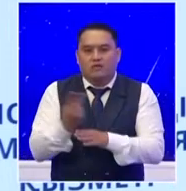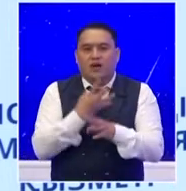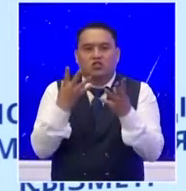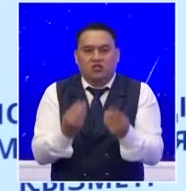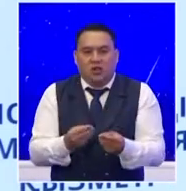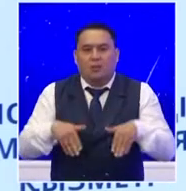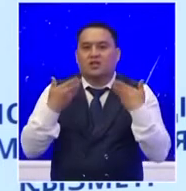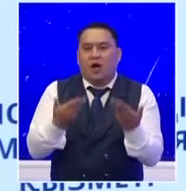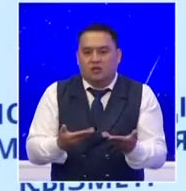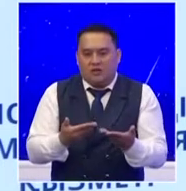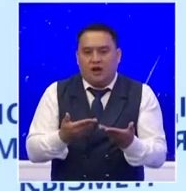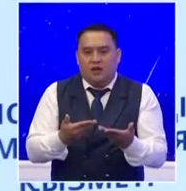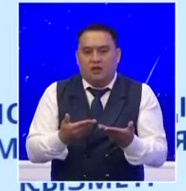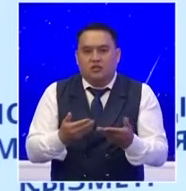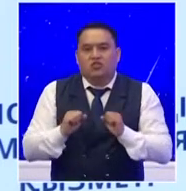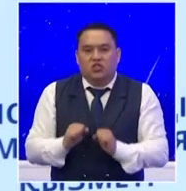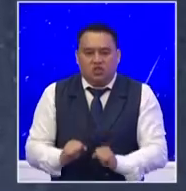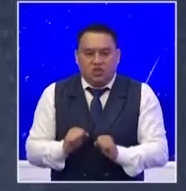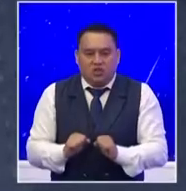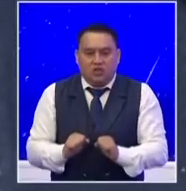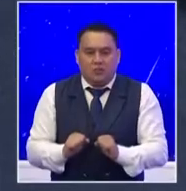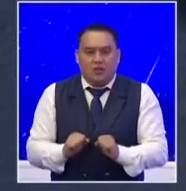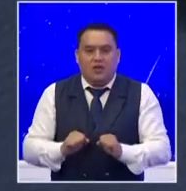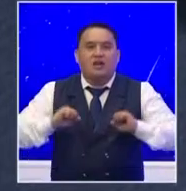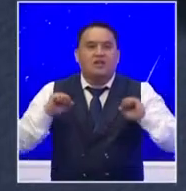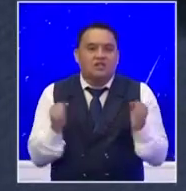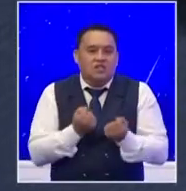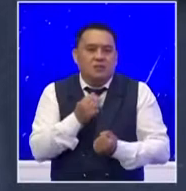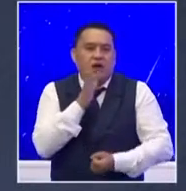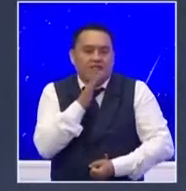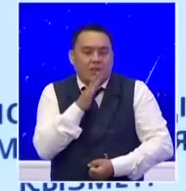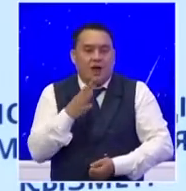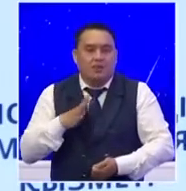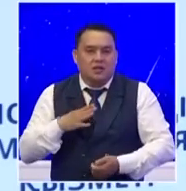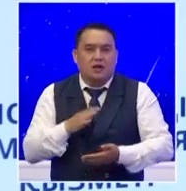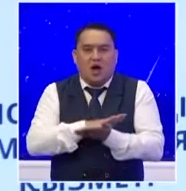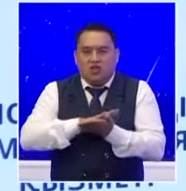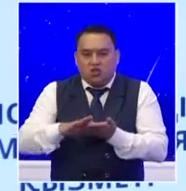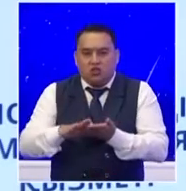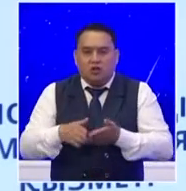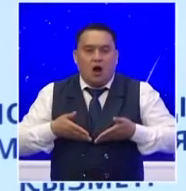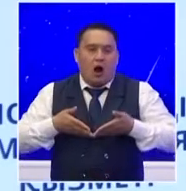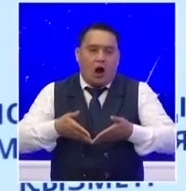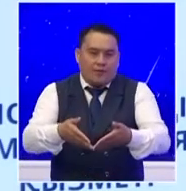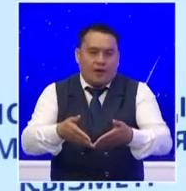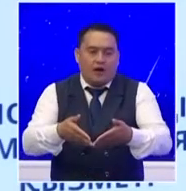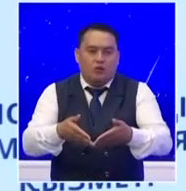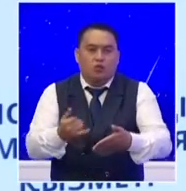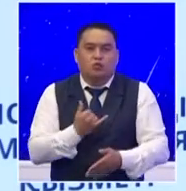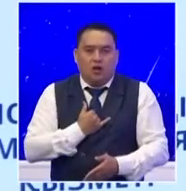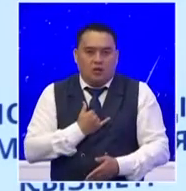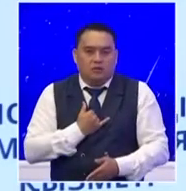это сводки ГУС или защита. В зимний период и до зимнего периода были очищены канальные, то есть у нас